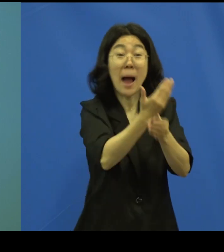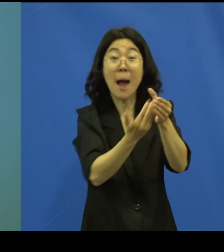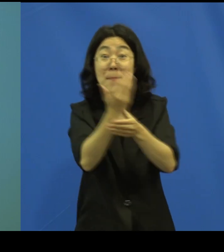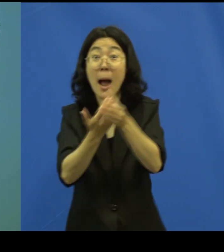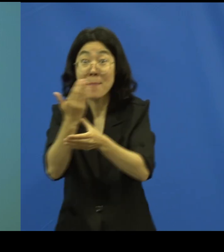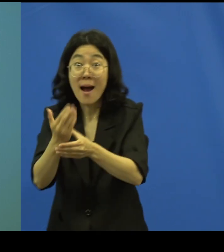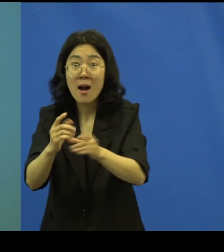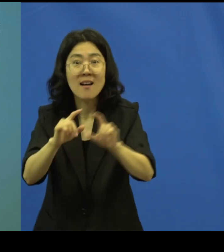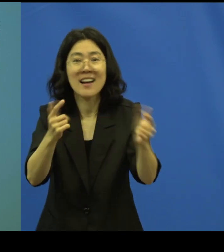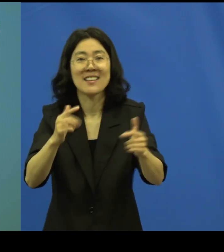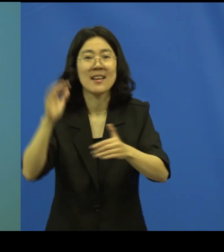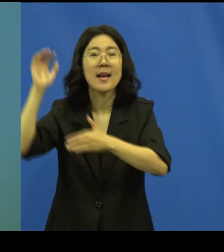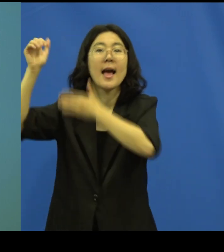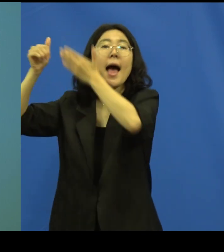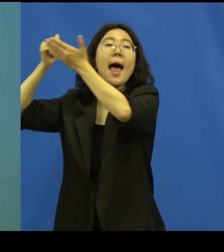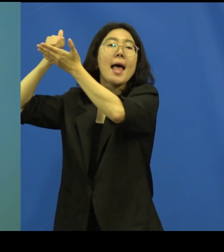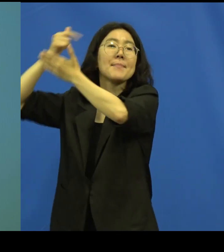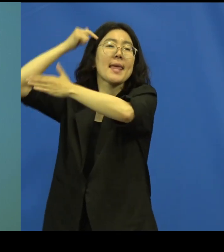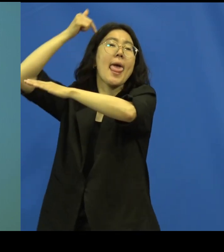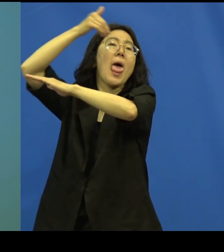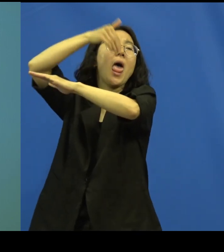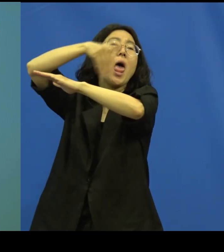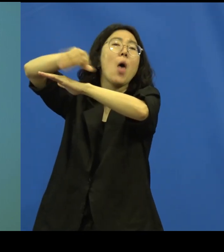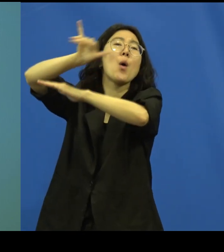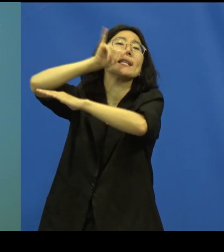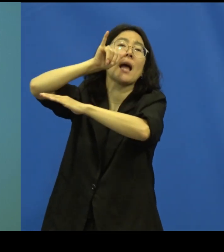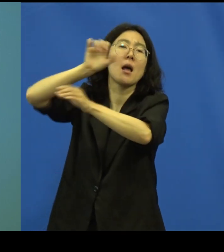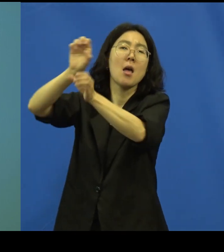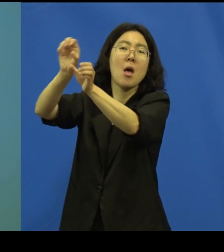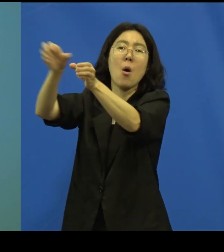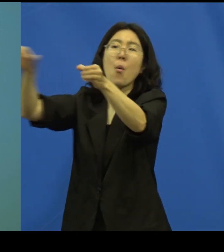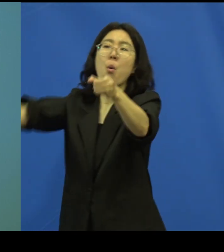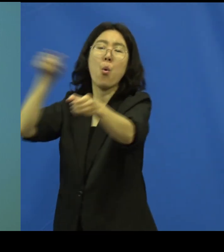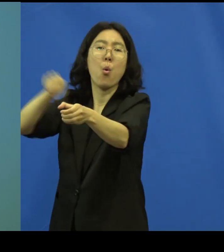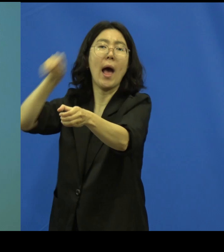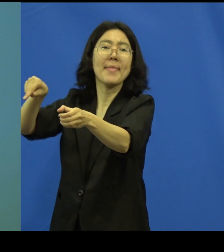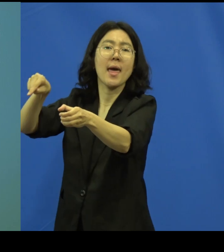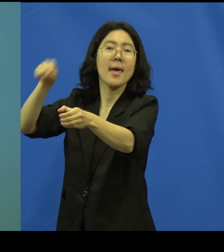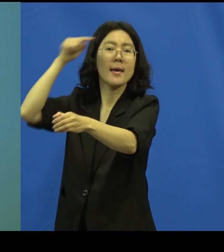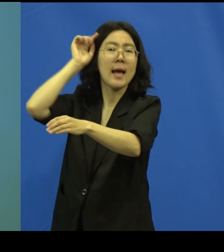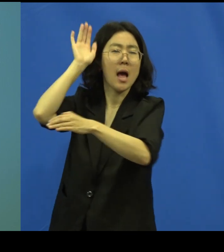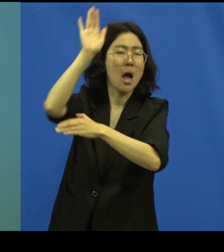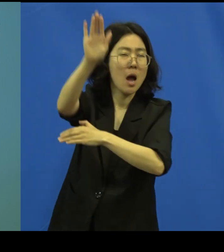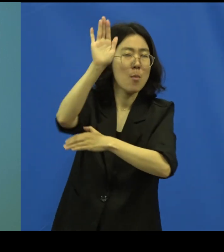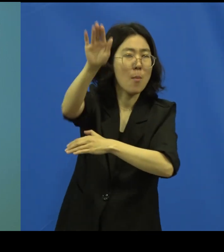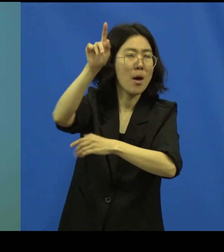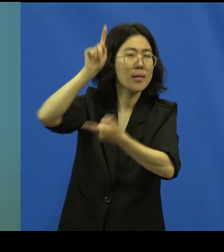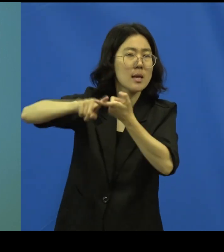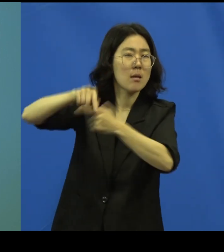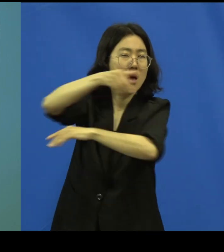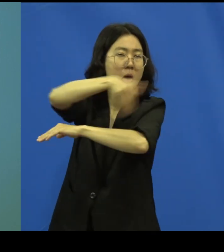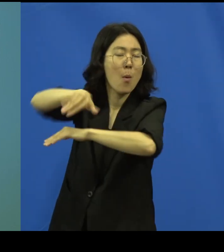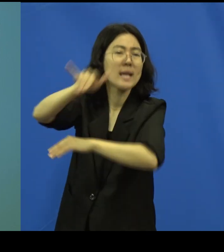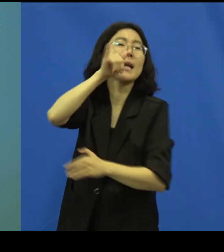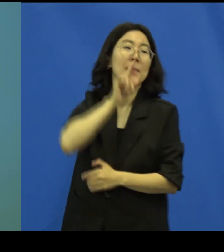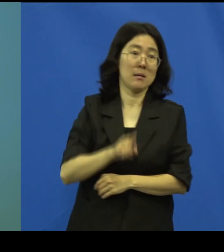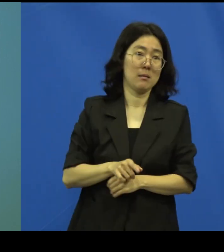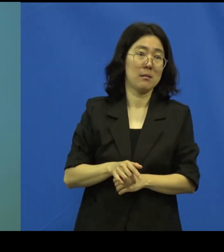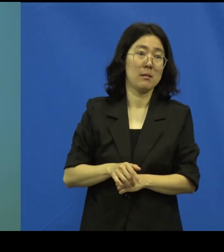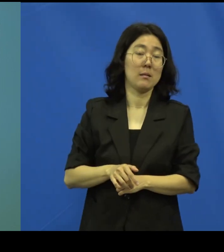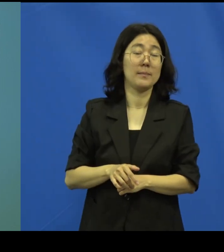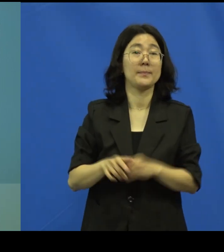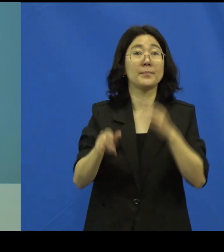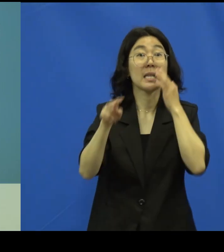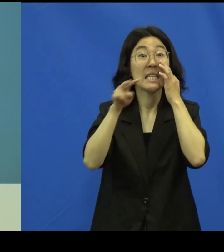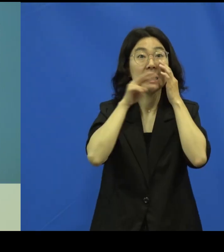아니고 하나님의 섭리와 계획 속에서 돌아가고 있다. 그걸 알려주는 거죠. 이사야 46장